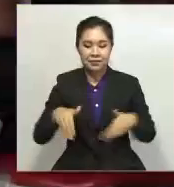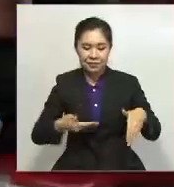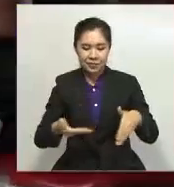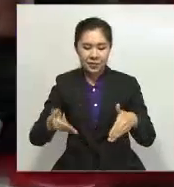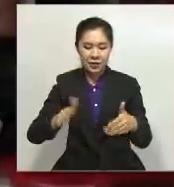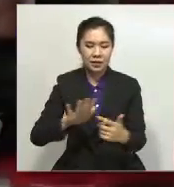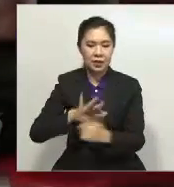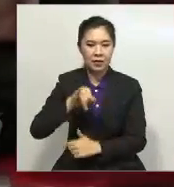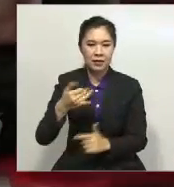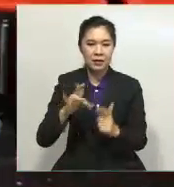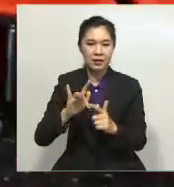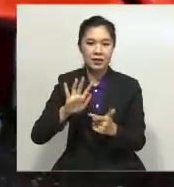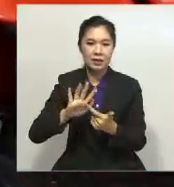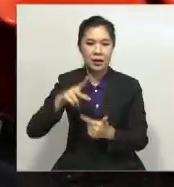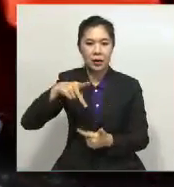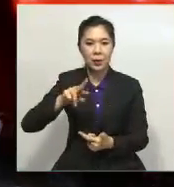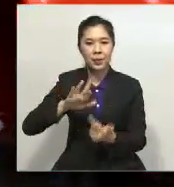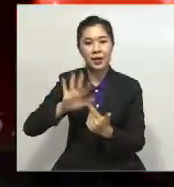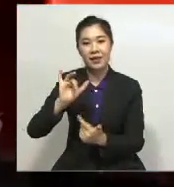แม่น้ำน่านเพื่อการเดินเรือ